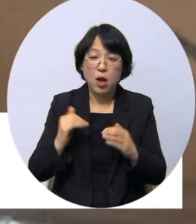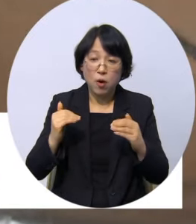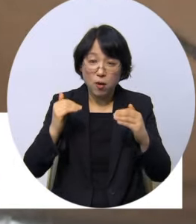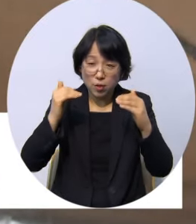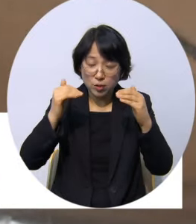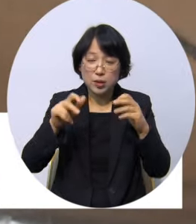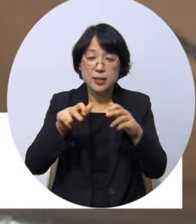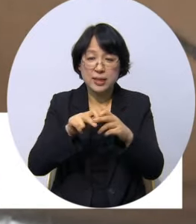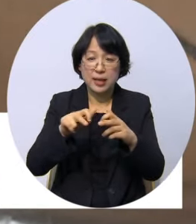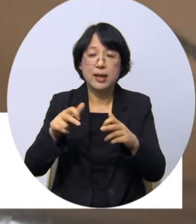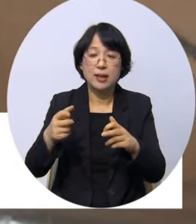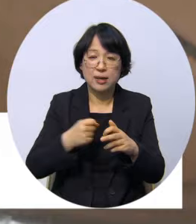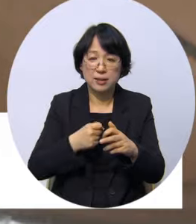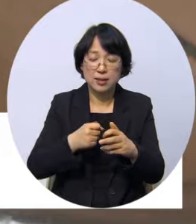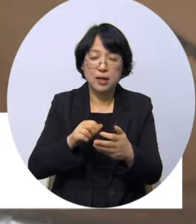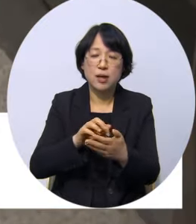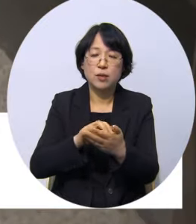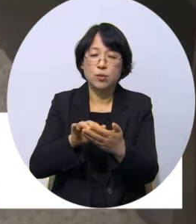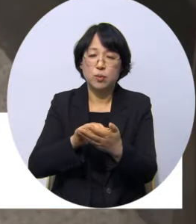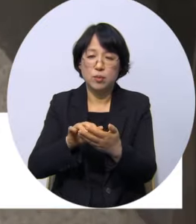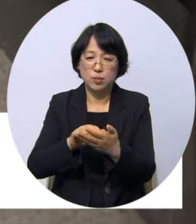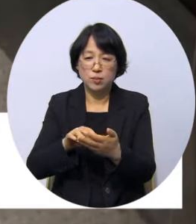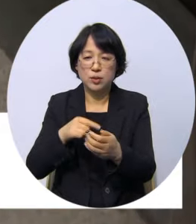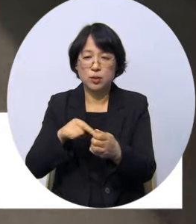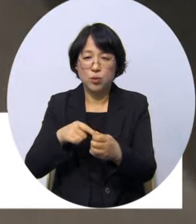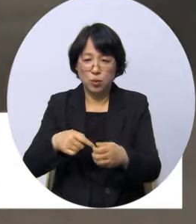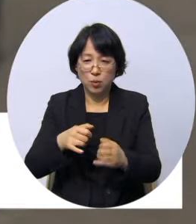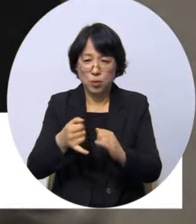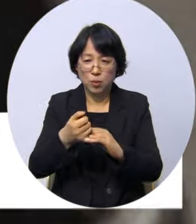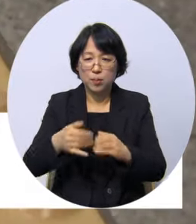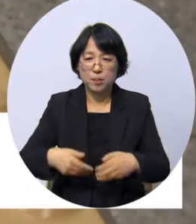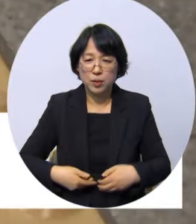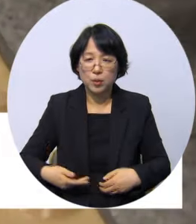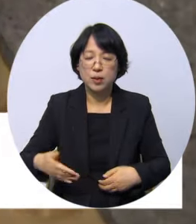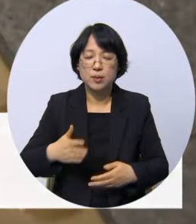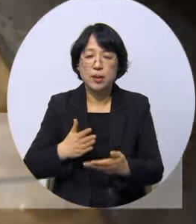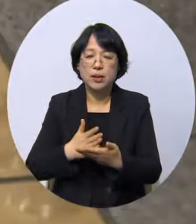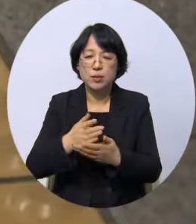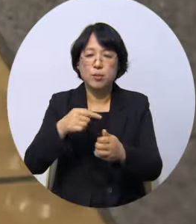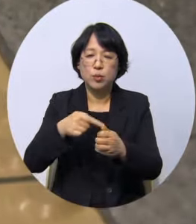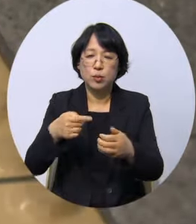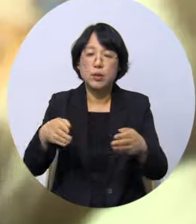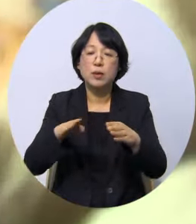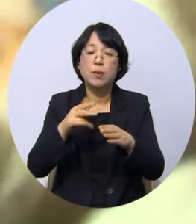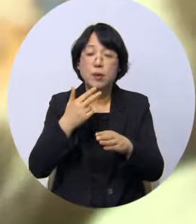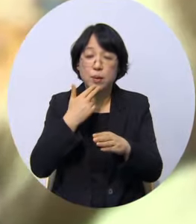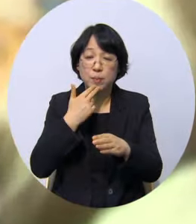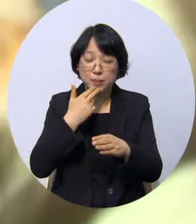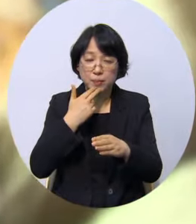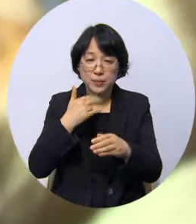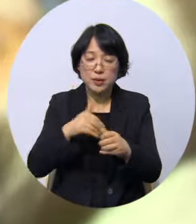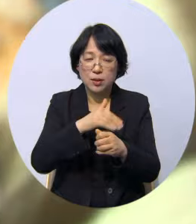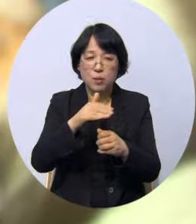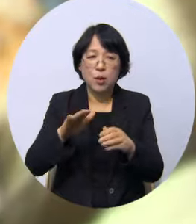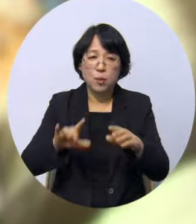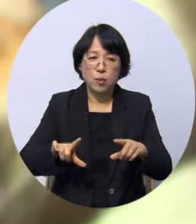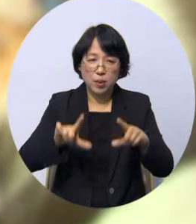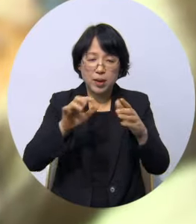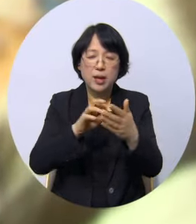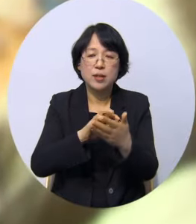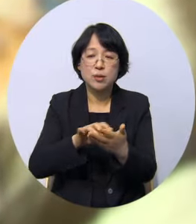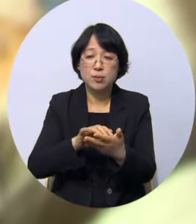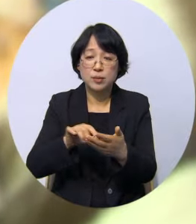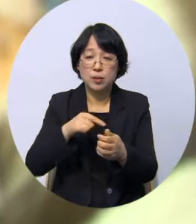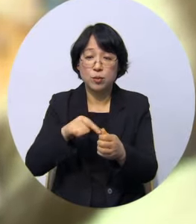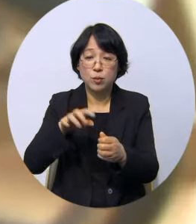점자 교육이 필수적이지만 전문 교육 기관이나 표준화된 교육 과정은 미비한 상황 정부는 올해 점자 교육원